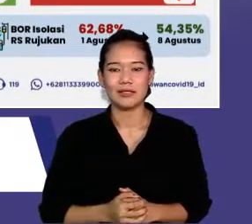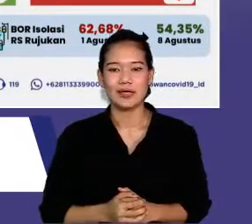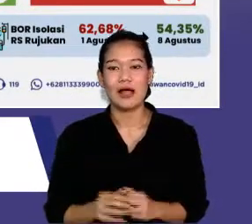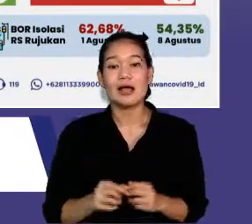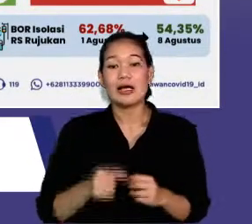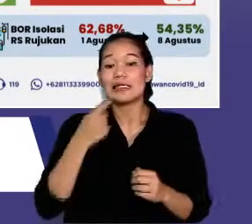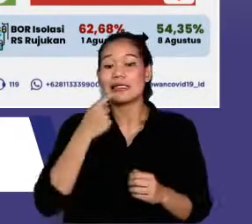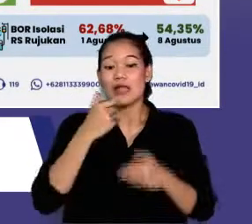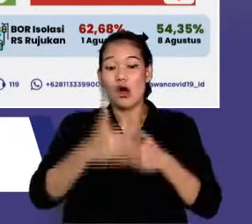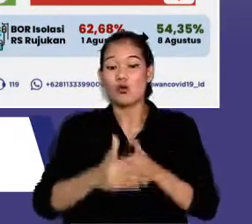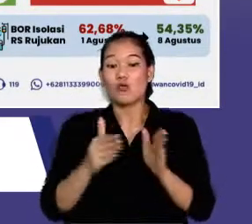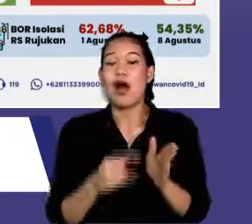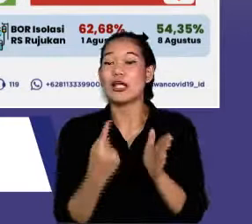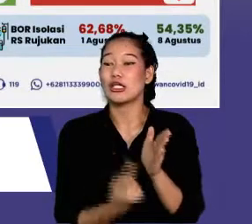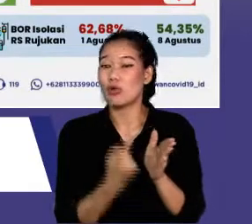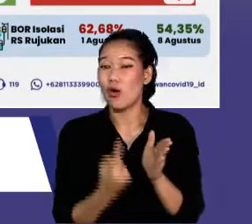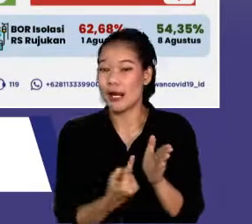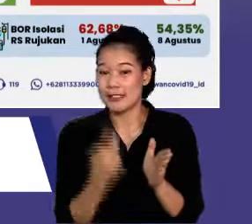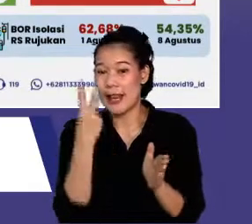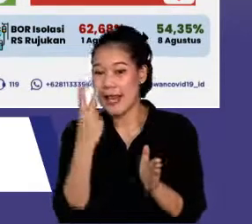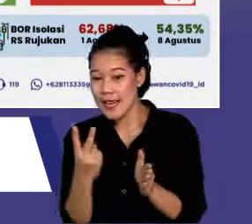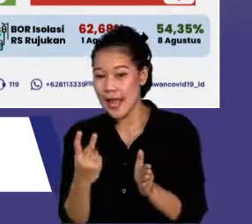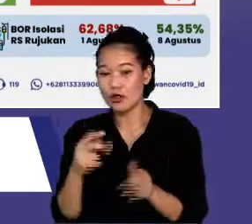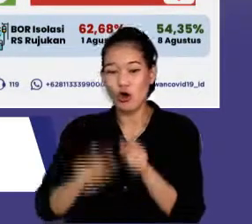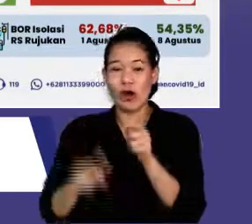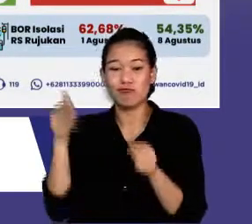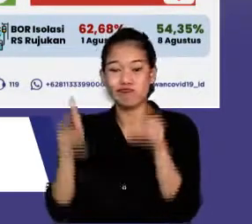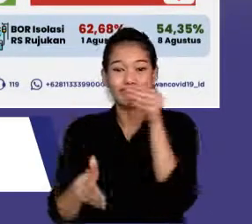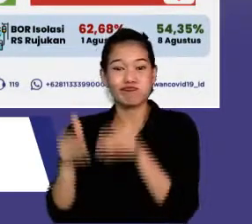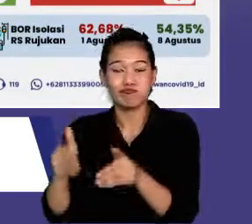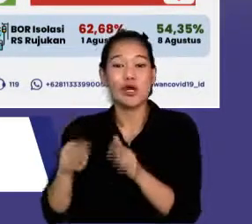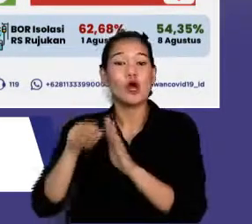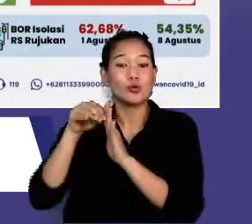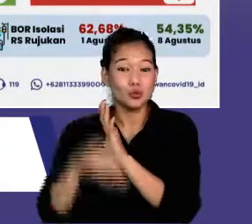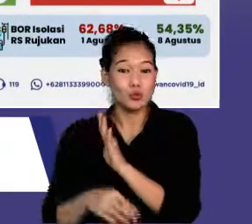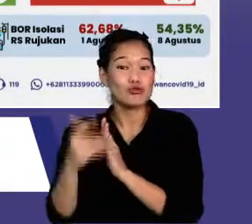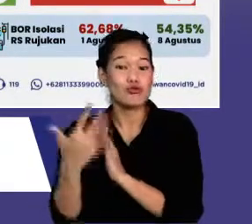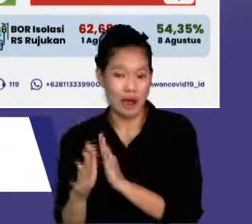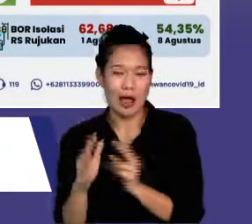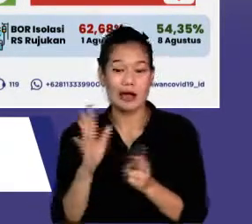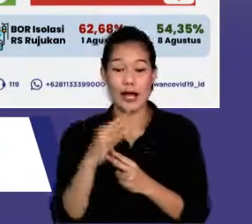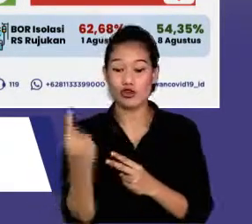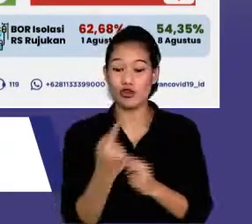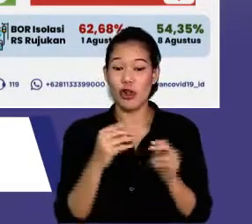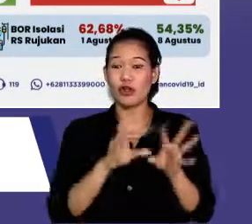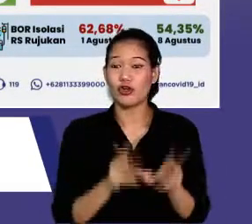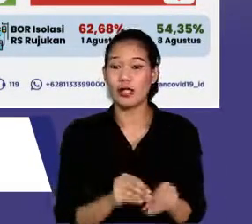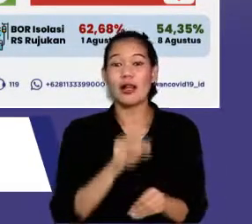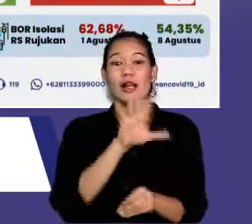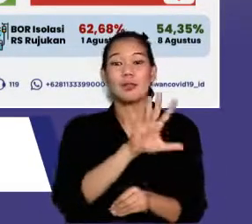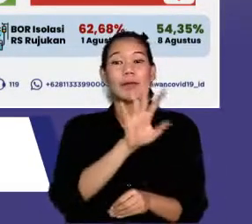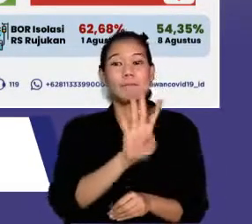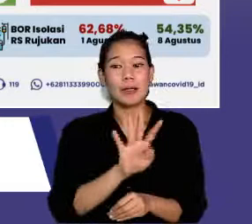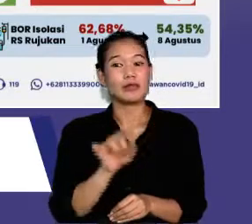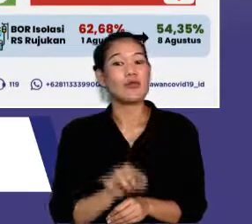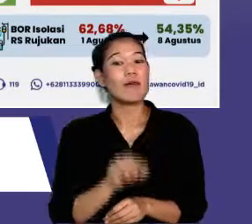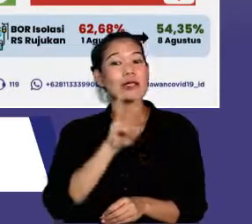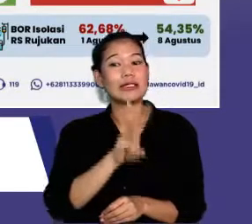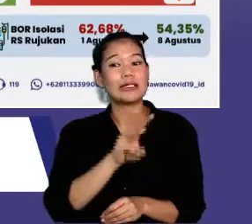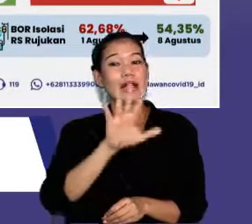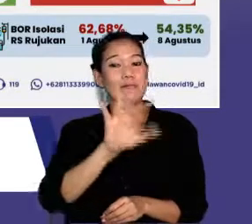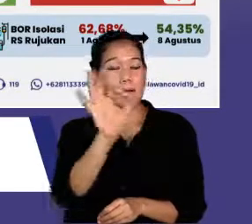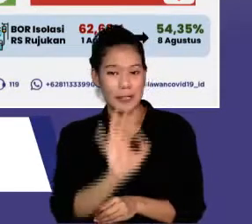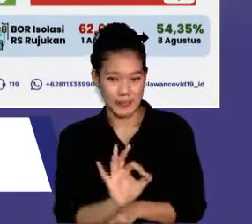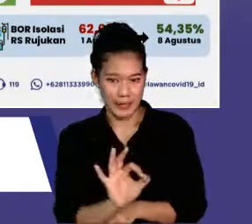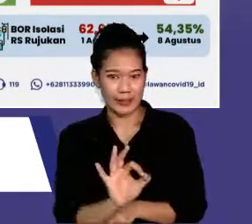ruang isolasi yang terus menunjukkan penurunan dimana di minggu ini Angka bor nasionalnya sebesar 54,3255